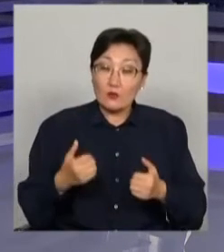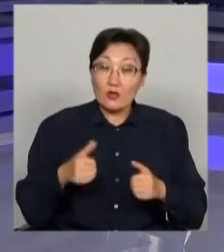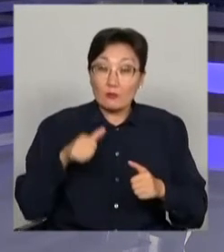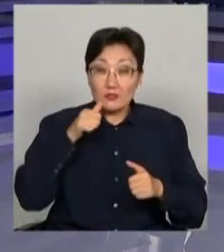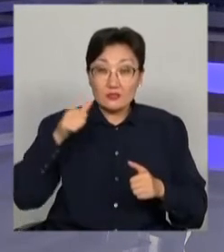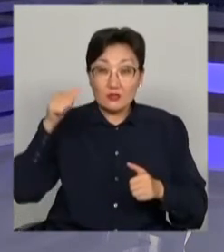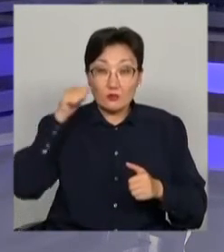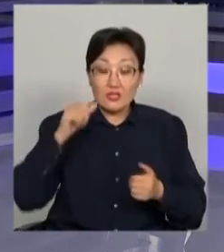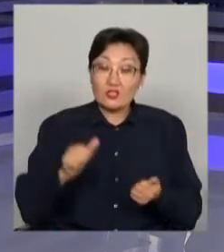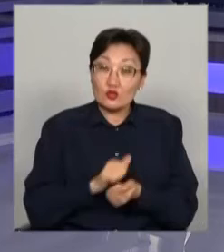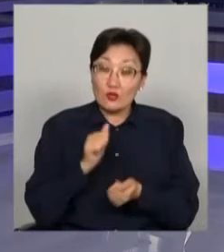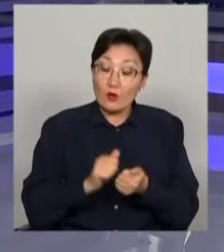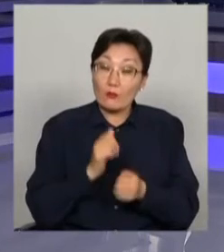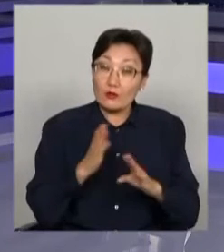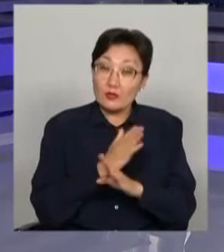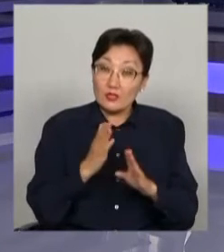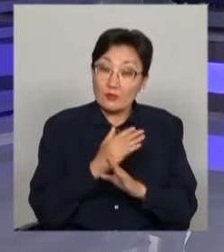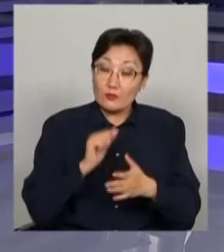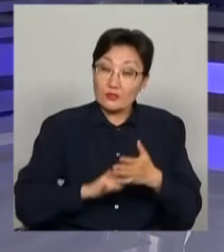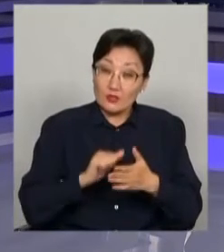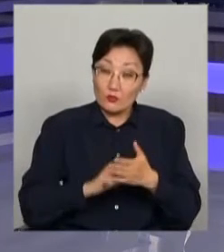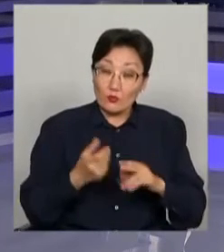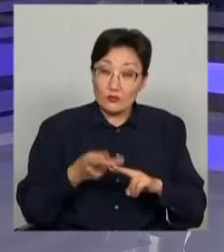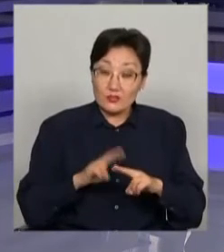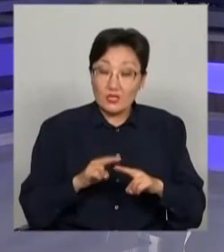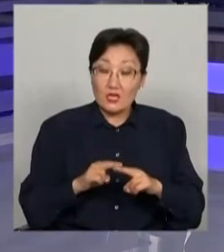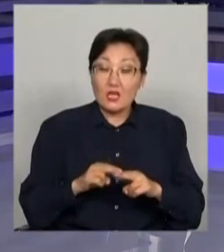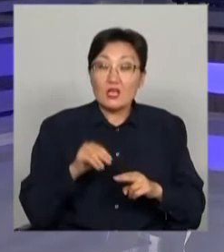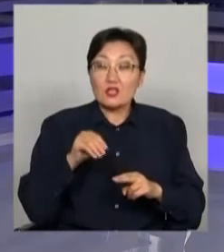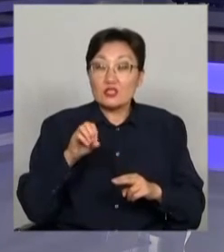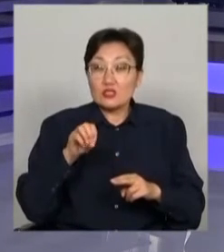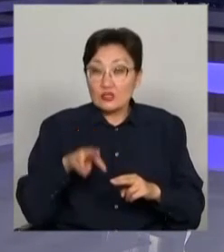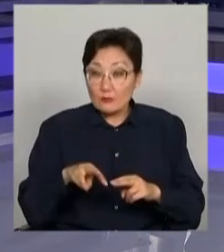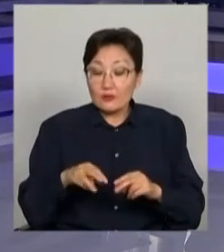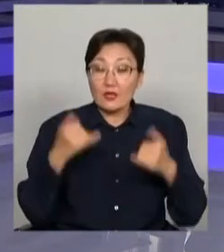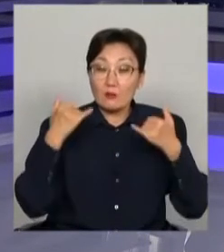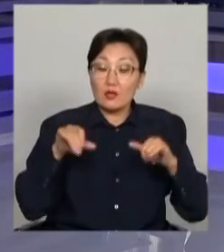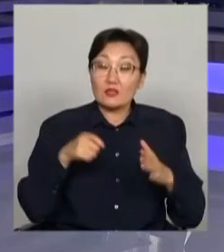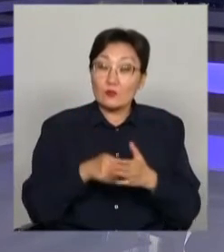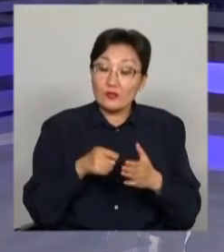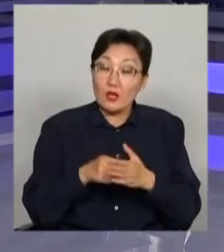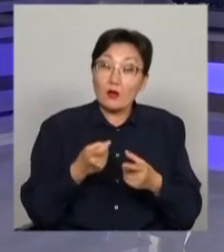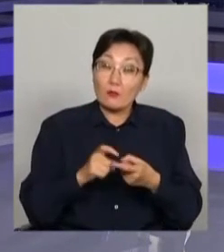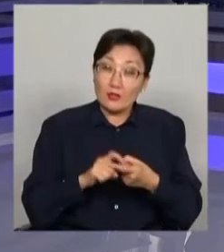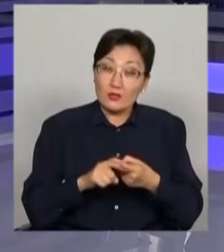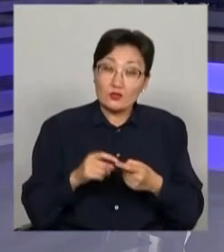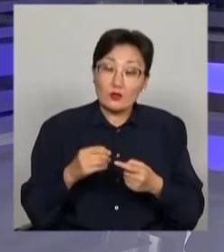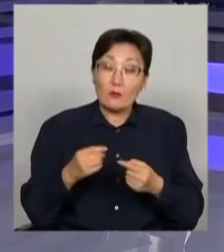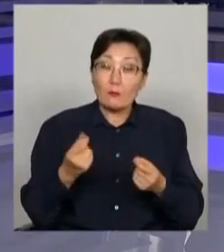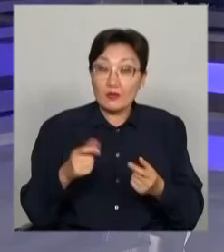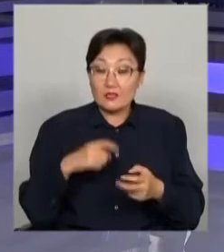былтыр қуаңшылықтың әсерінен дәл осы жемге, мал азығына байланысты біраз қиыншылықтар туындағаны